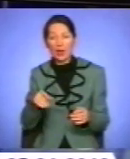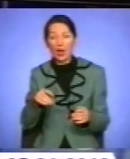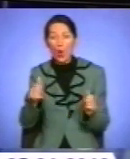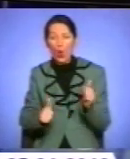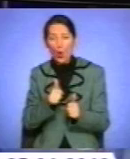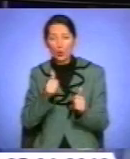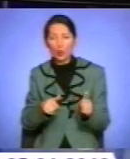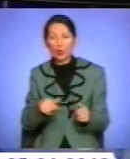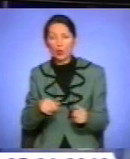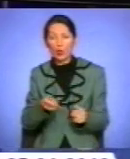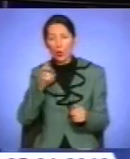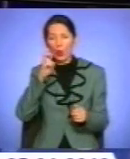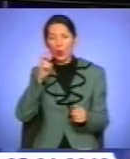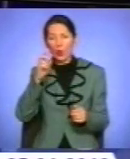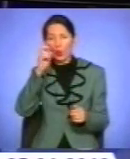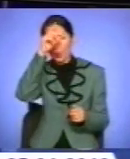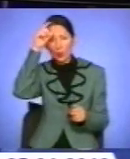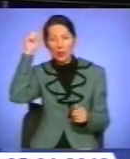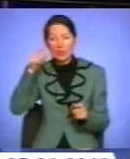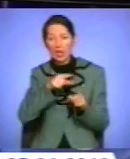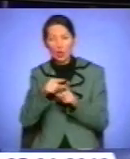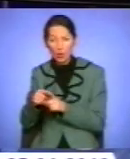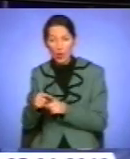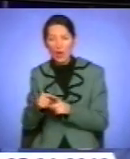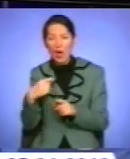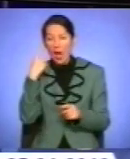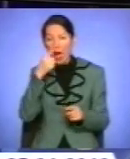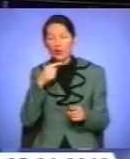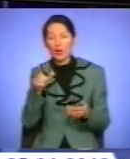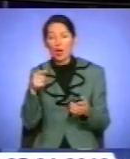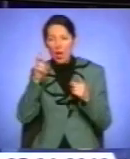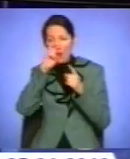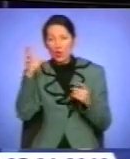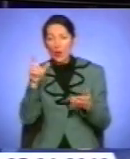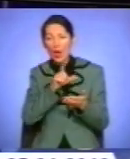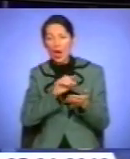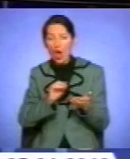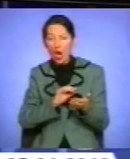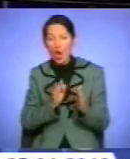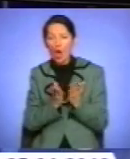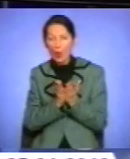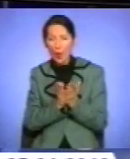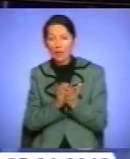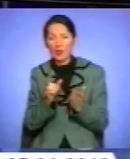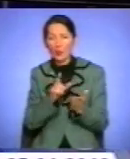слова», автора відомих романів та повістей Олександра Вільчинського відбулась в обласній універсальній